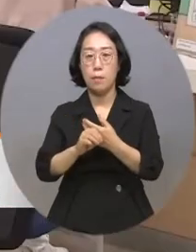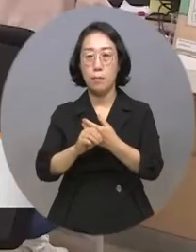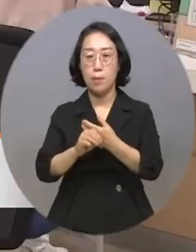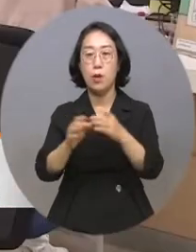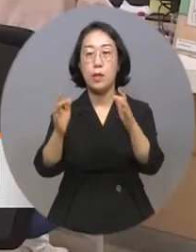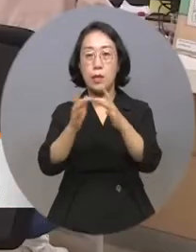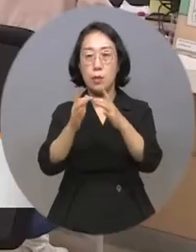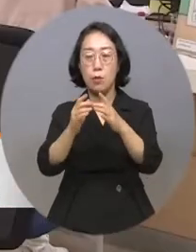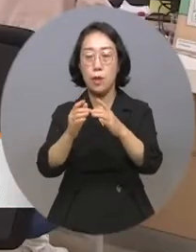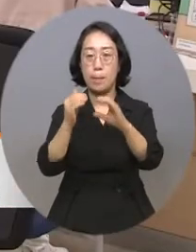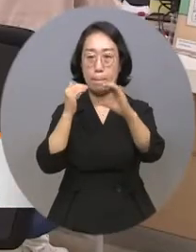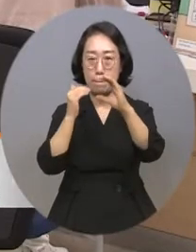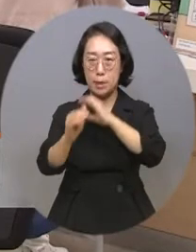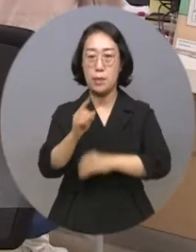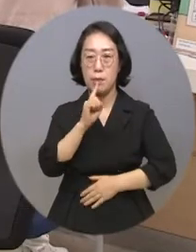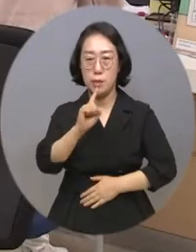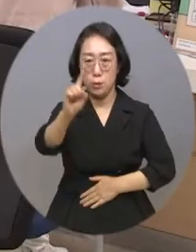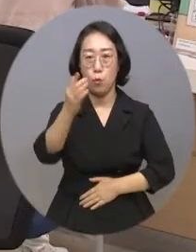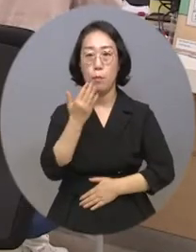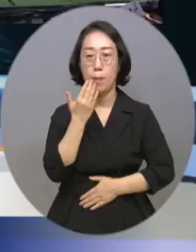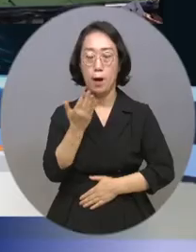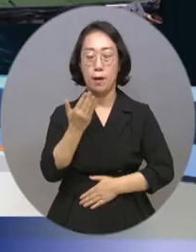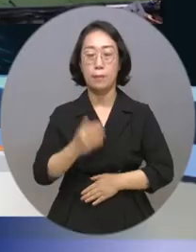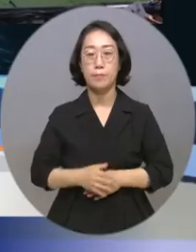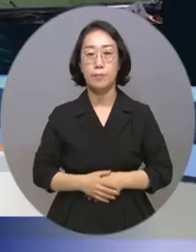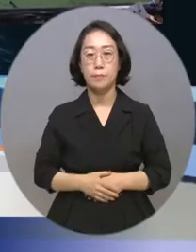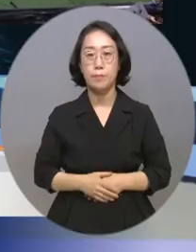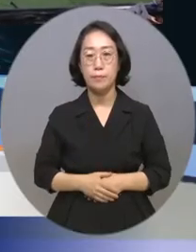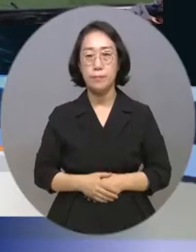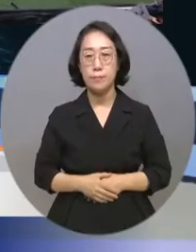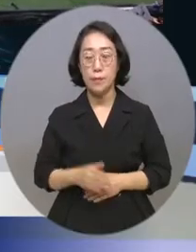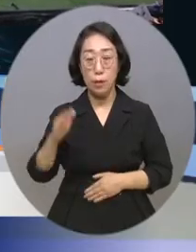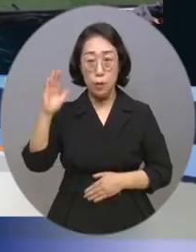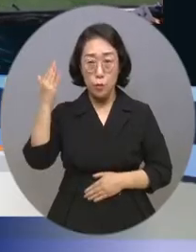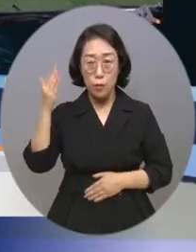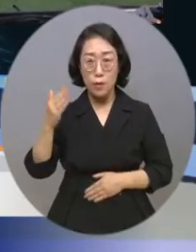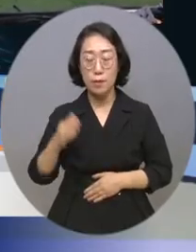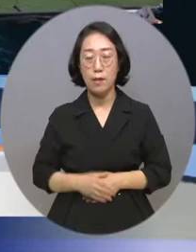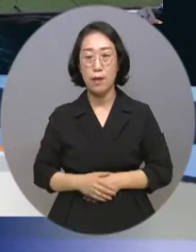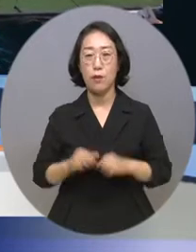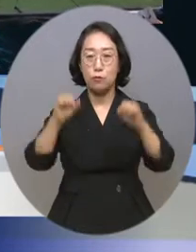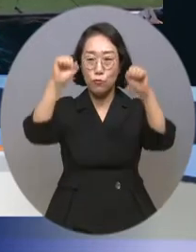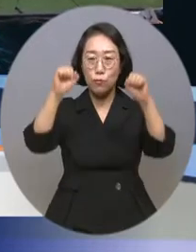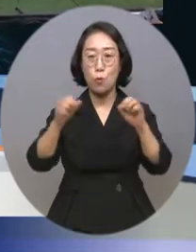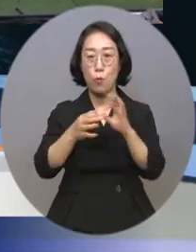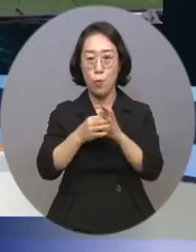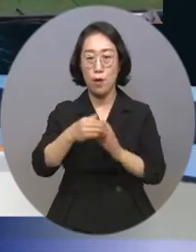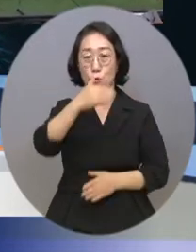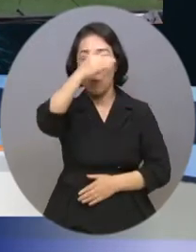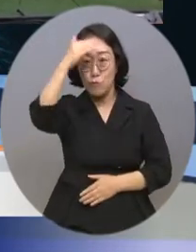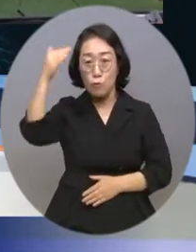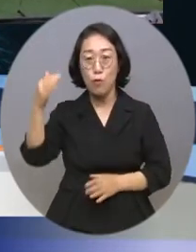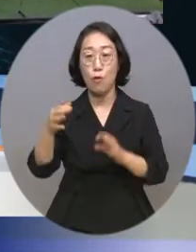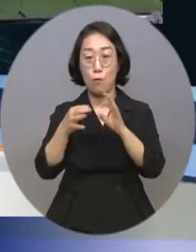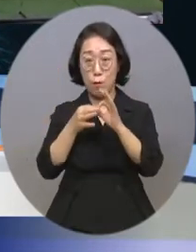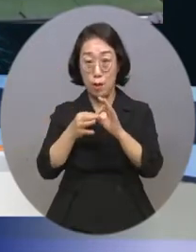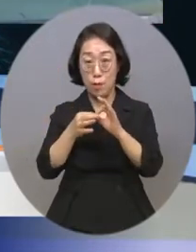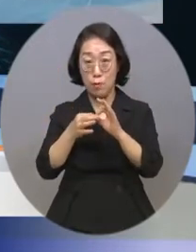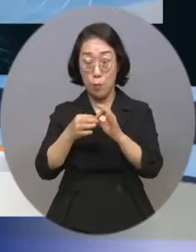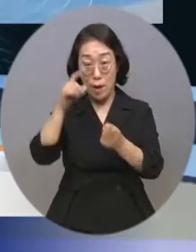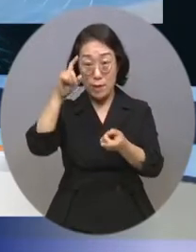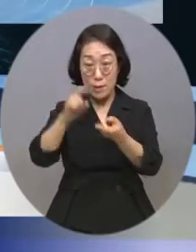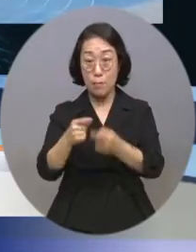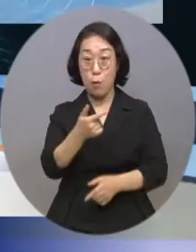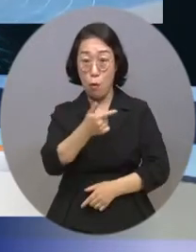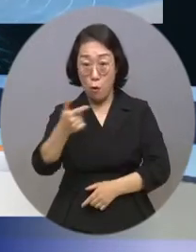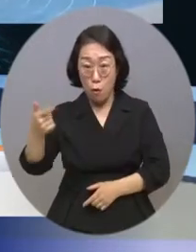시스템에서 전자신청하면 됩니다. 최근 커지는 스포츠 관람에 대한 관심과 욕구에 발맞춰